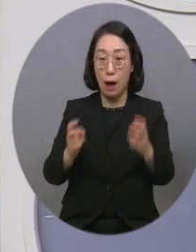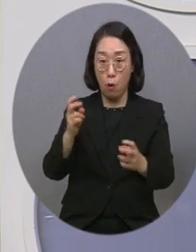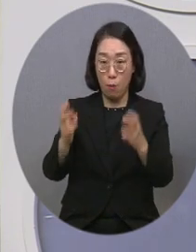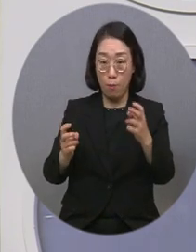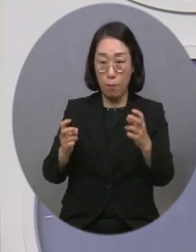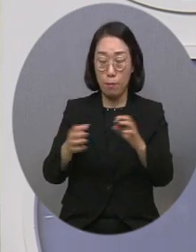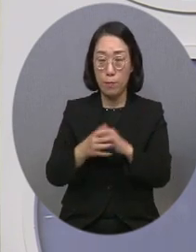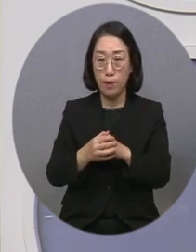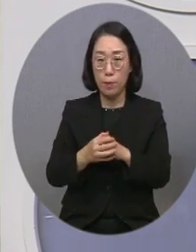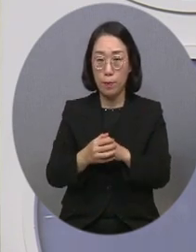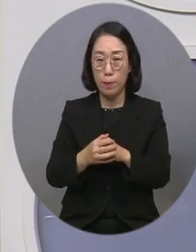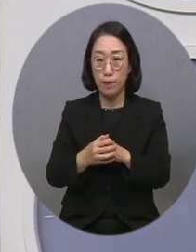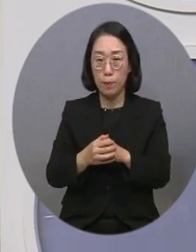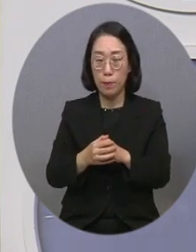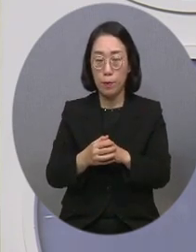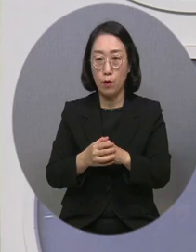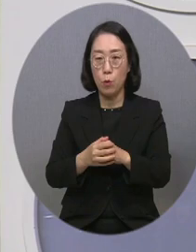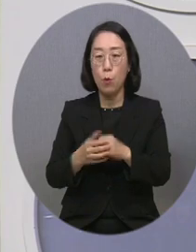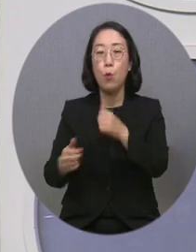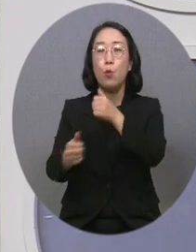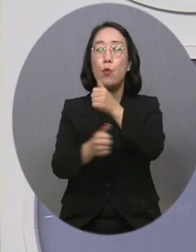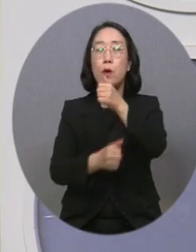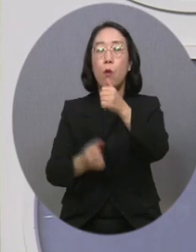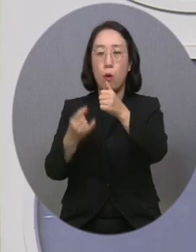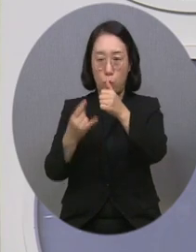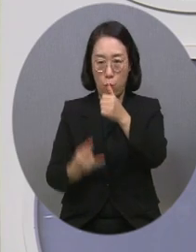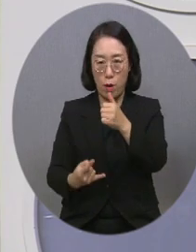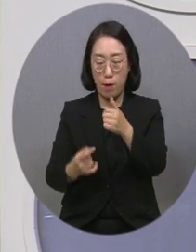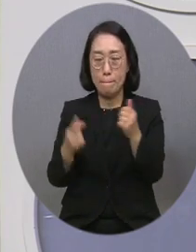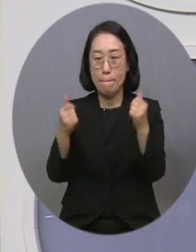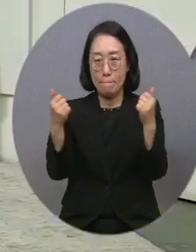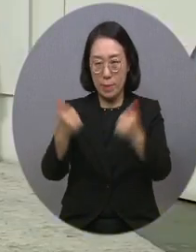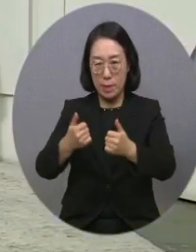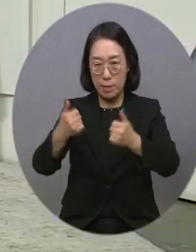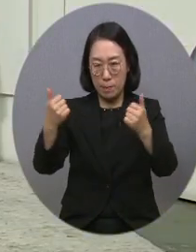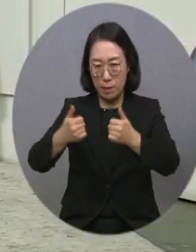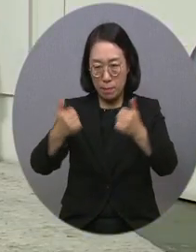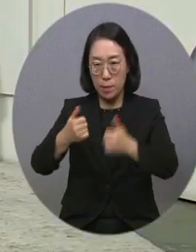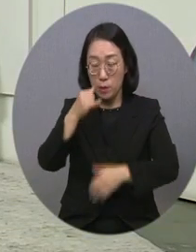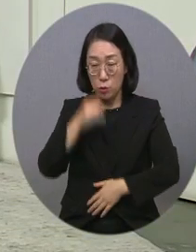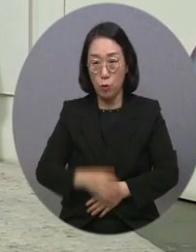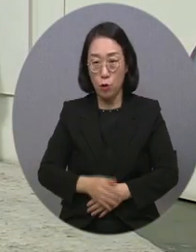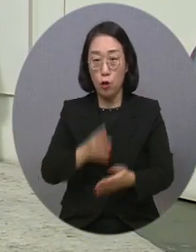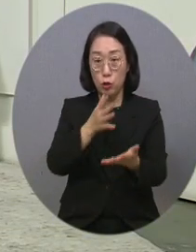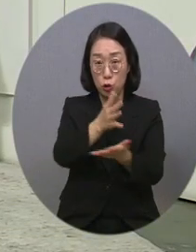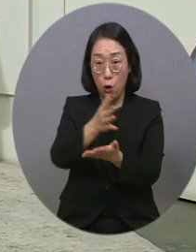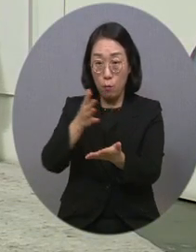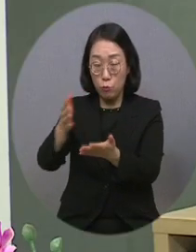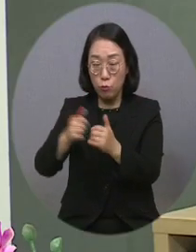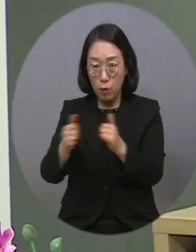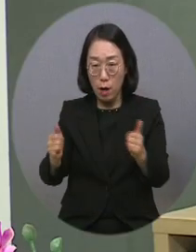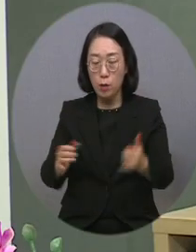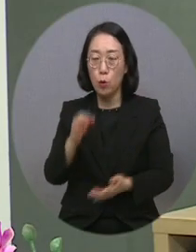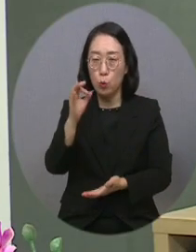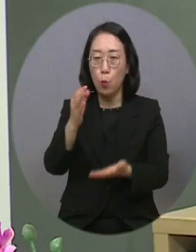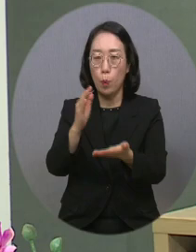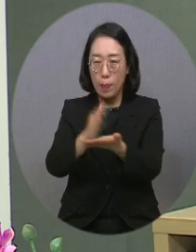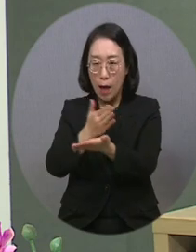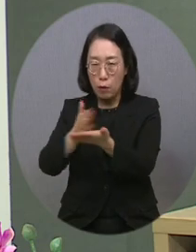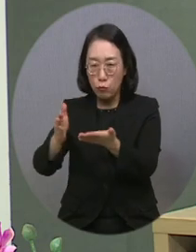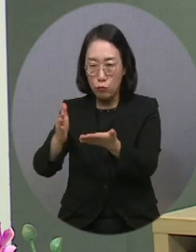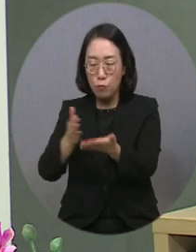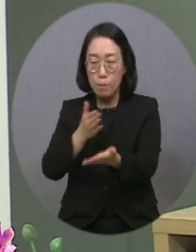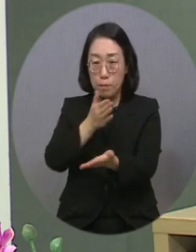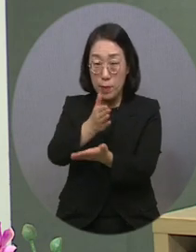저희가 배분 분과 위원회가 있습니다. 네. 그래서 전문가들로 구성된 배분 분과 위원회에서